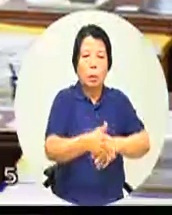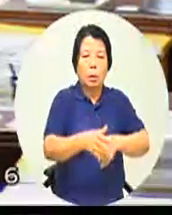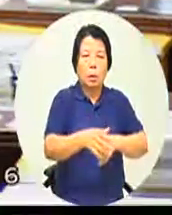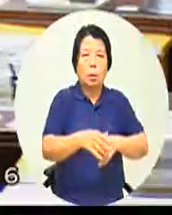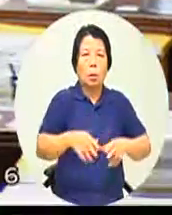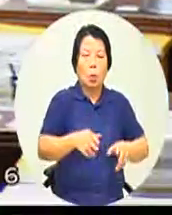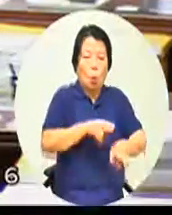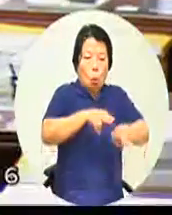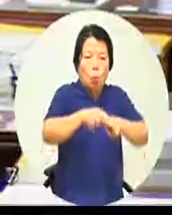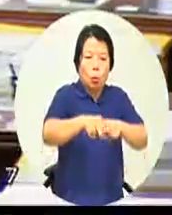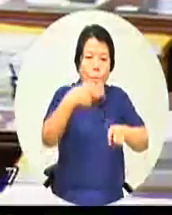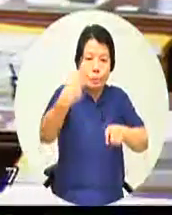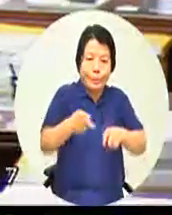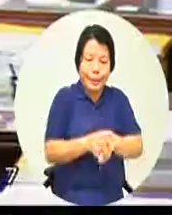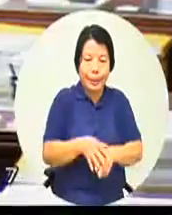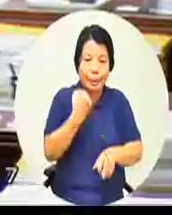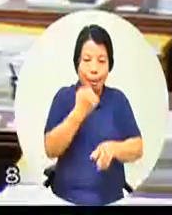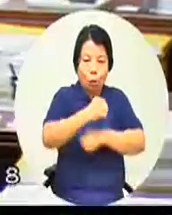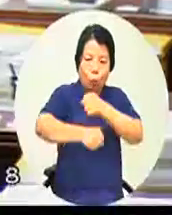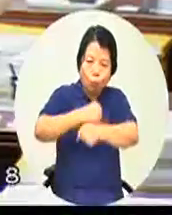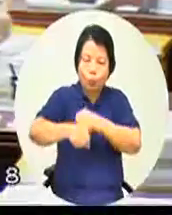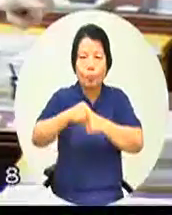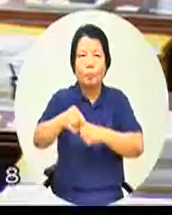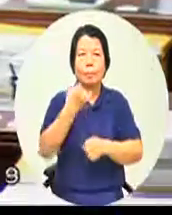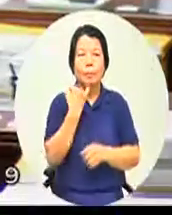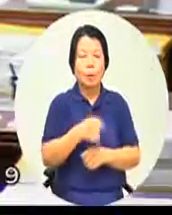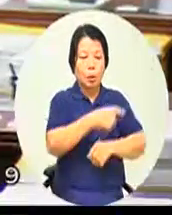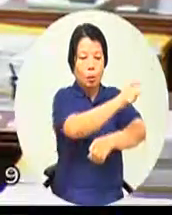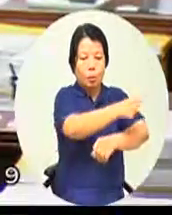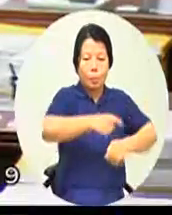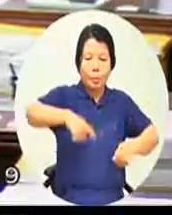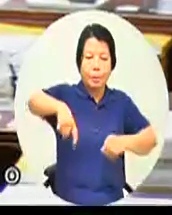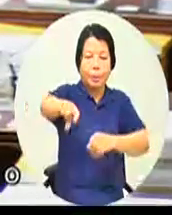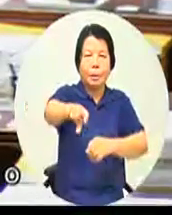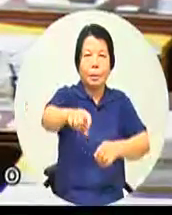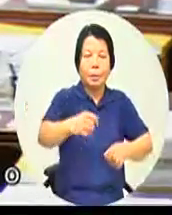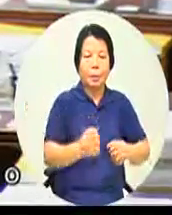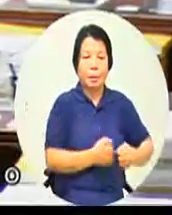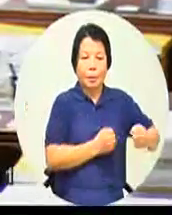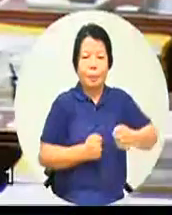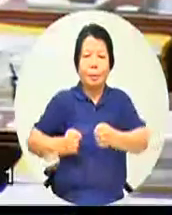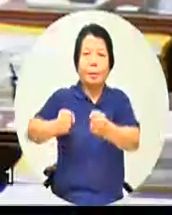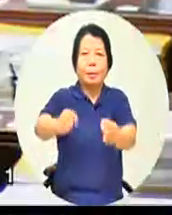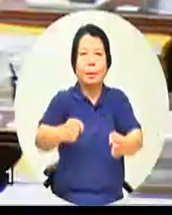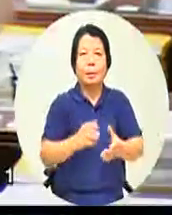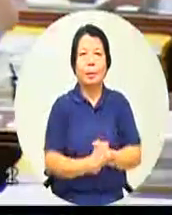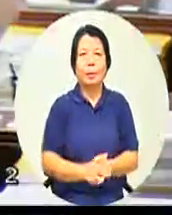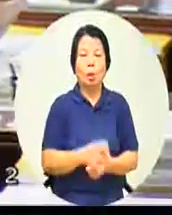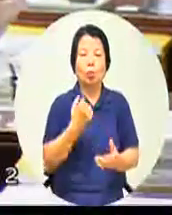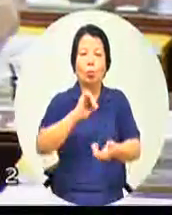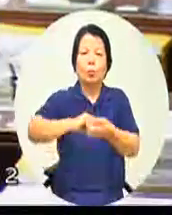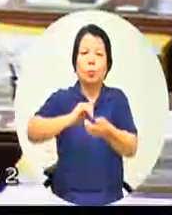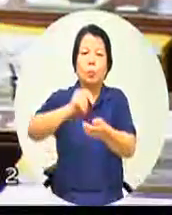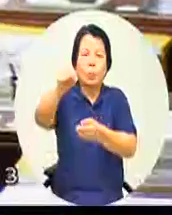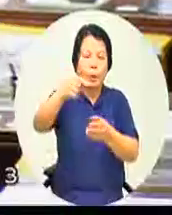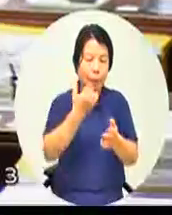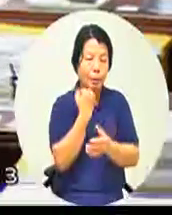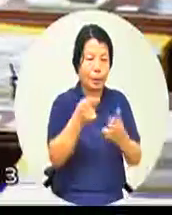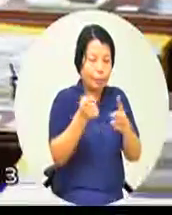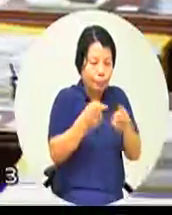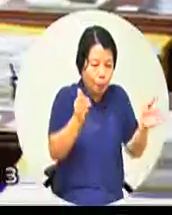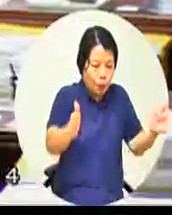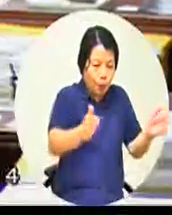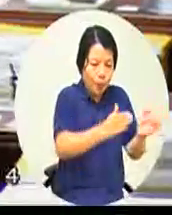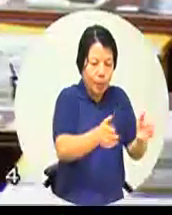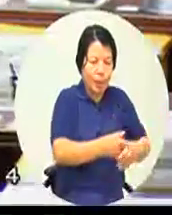驶，可以从那个地方一直开到这个哨场，还不到哨场，没办法到哨场，可以一小段我们可以让